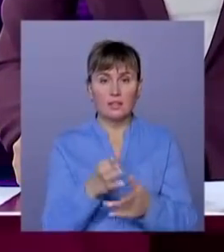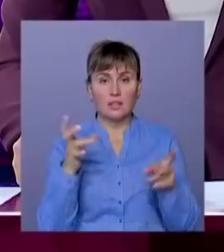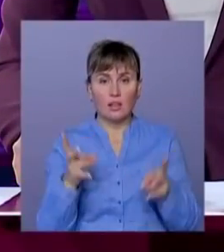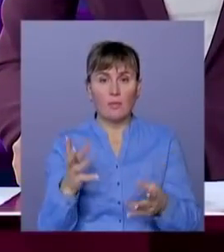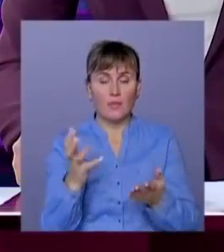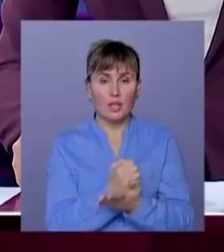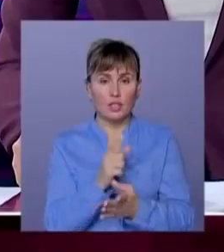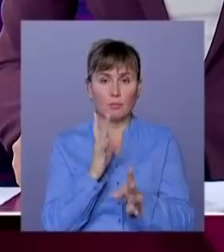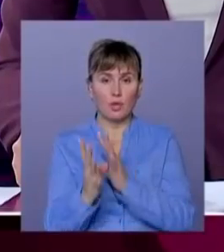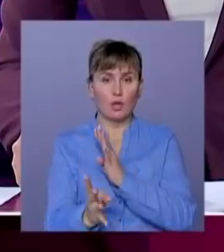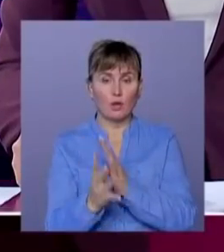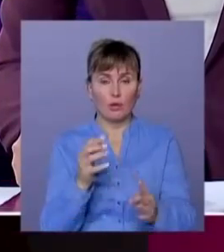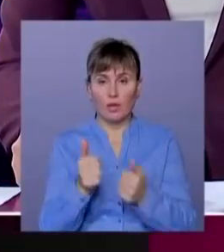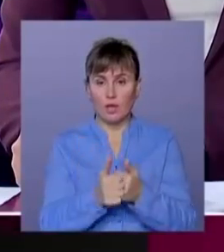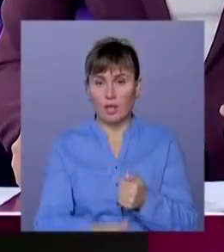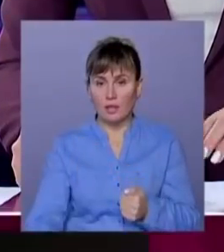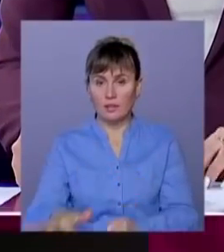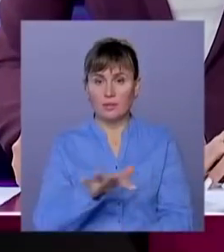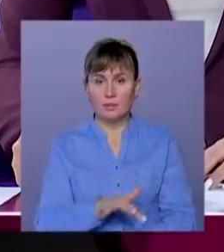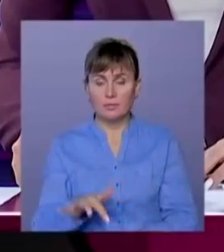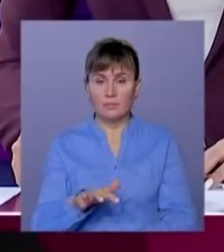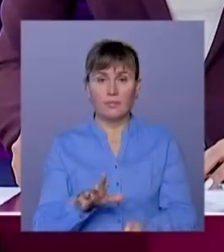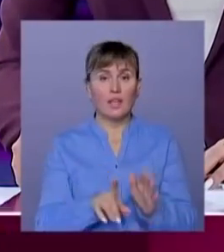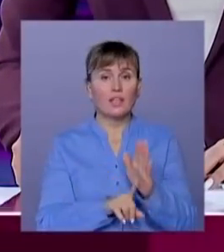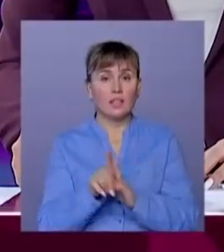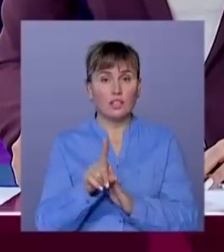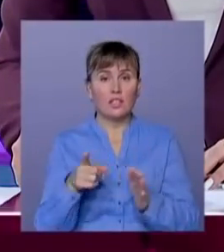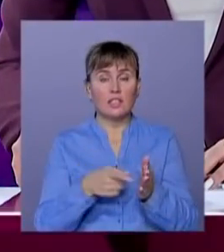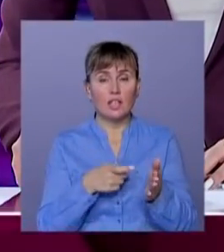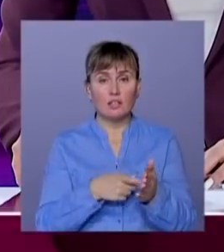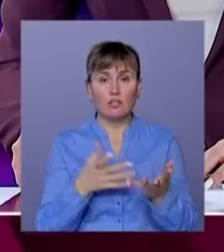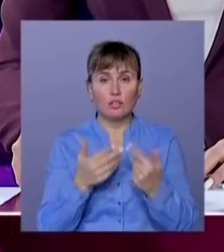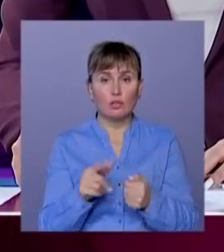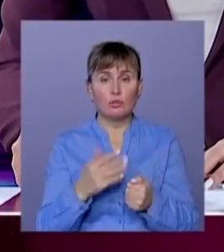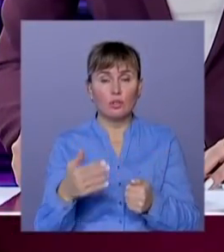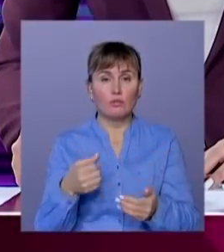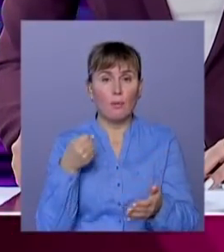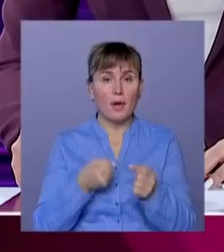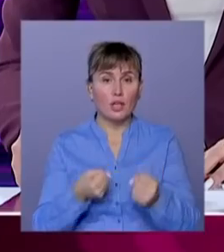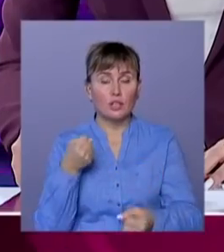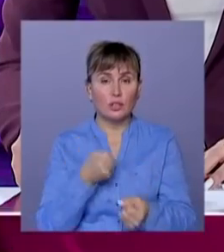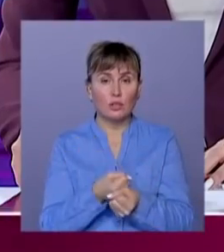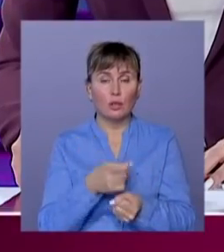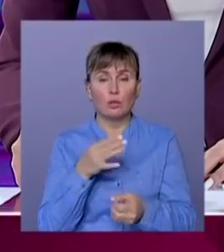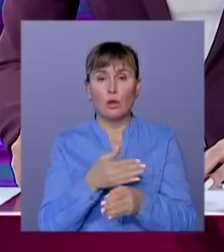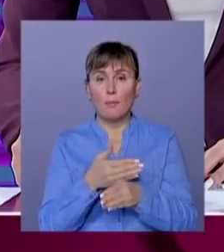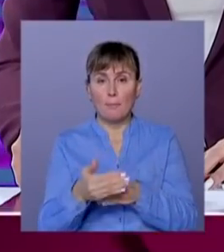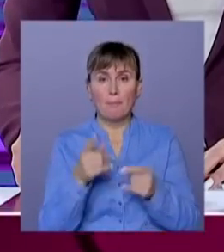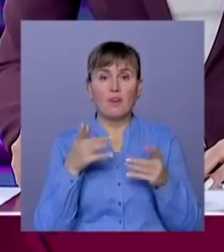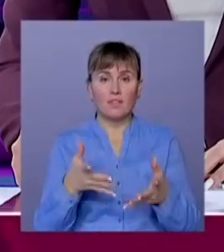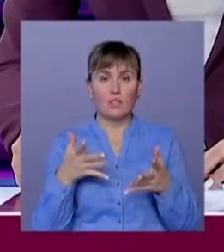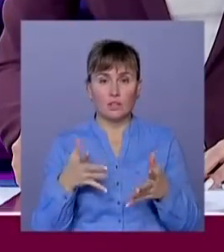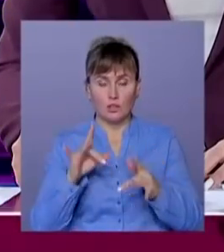нашли прохожие недалеко от Восточной объездной дороги. Изначально следствие считало, что его сбила машина, но позже